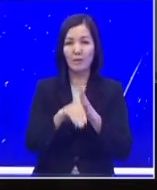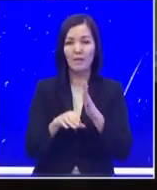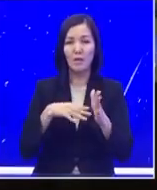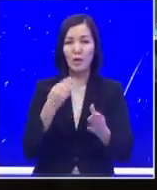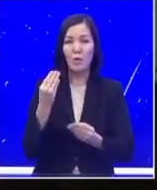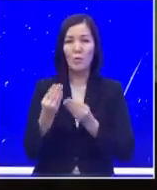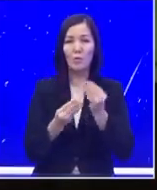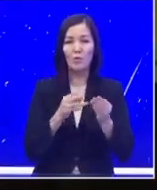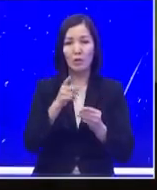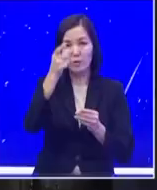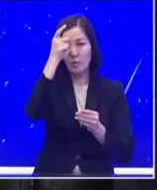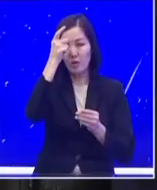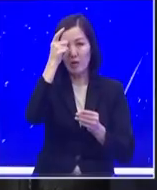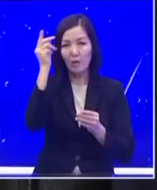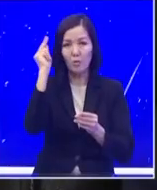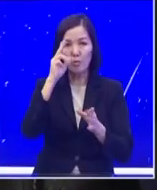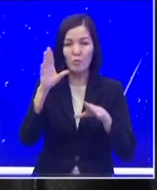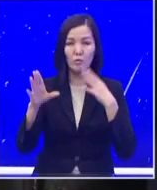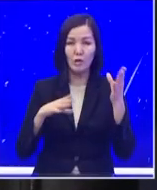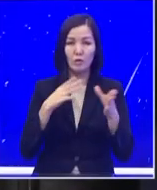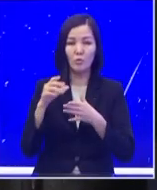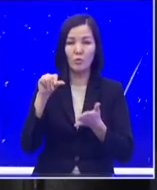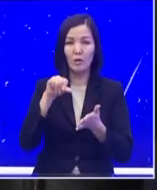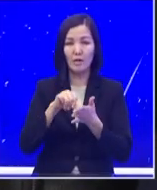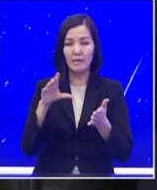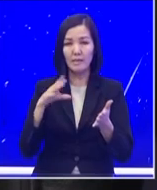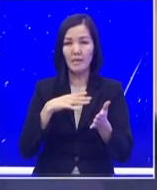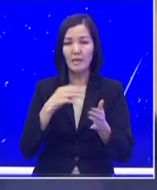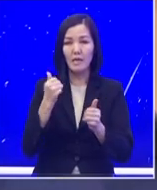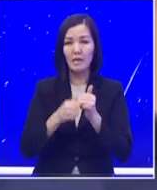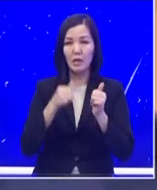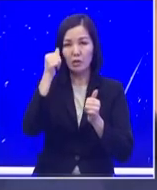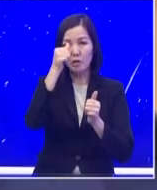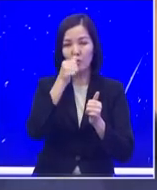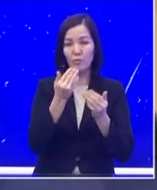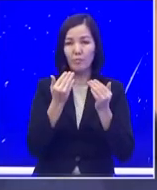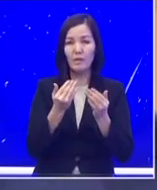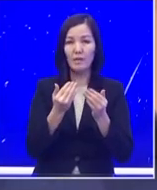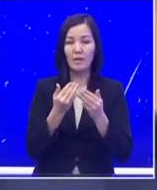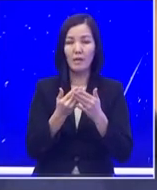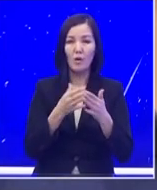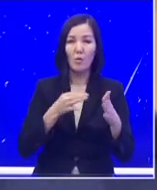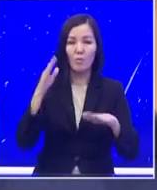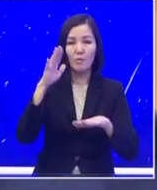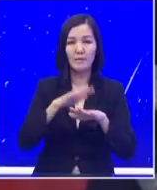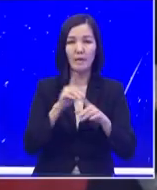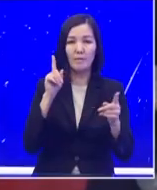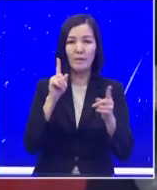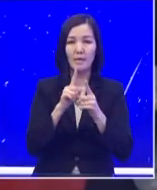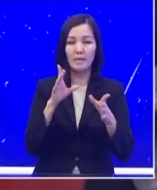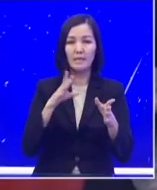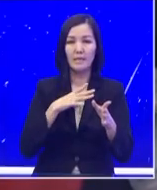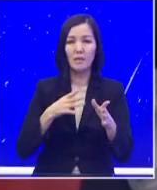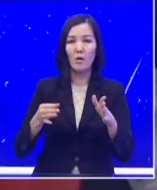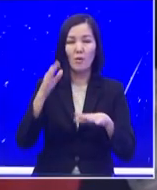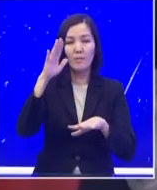ойыншылар Түркияда оқу-жаттығудан өтіп келген. Жылдағы дәстүр бойынша биылда олар алдымен аймақ басшысының қабылдауында болды.